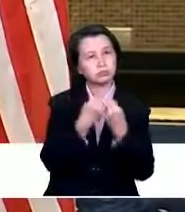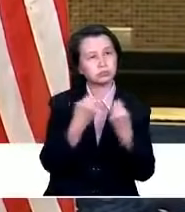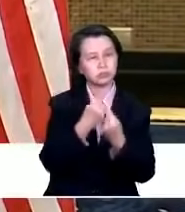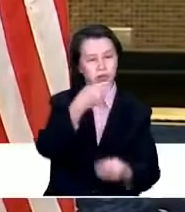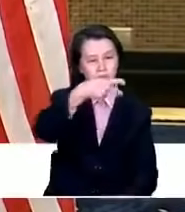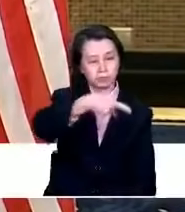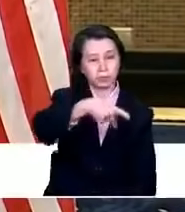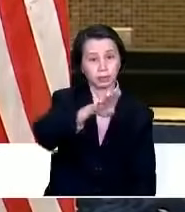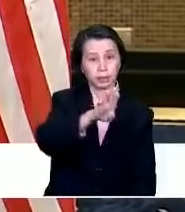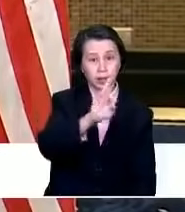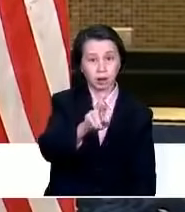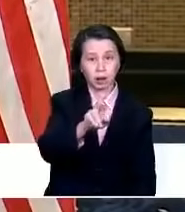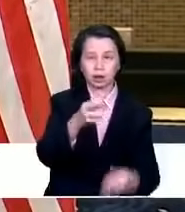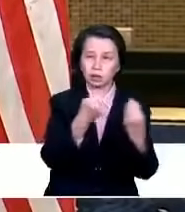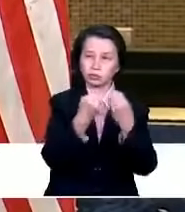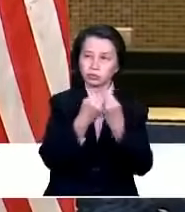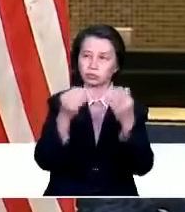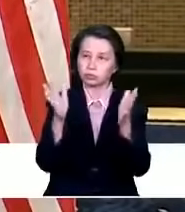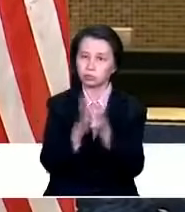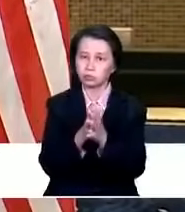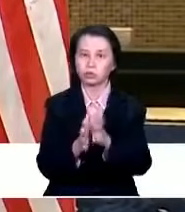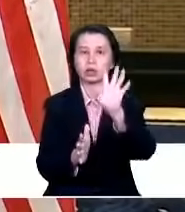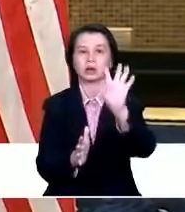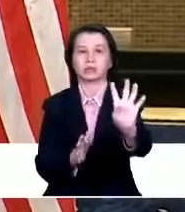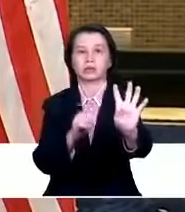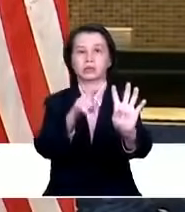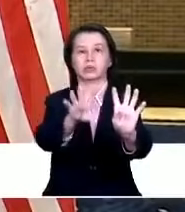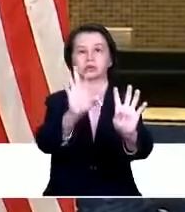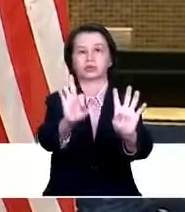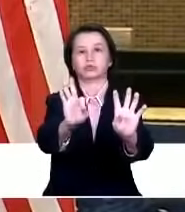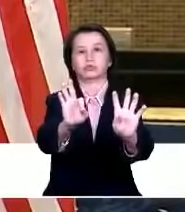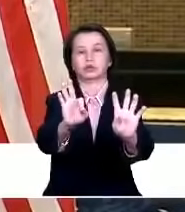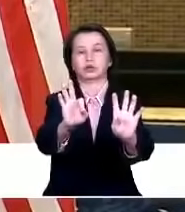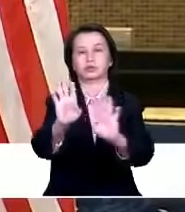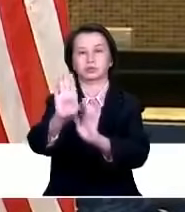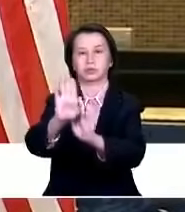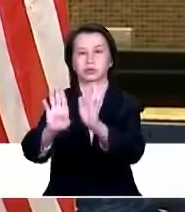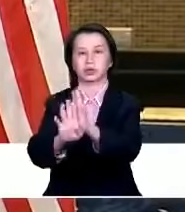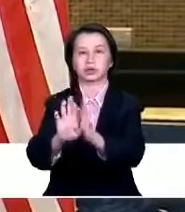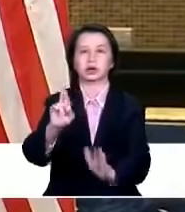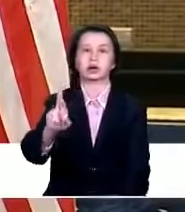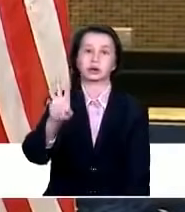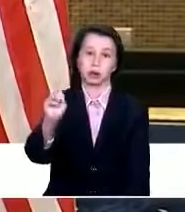hujung tahun adalah RM4.9 bilion.